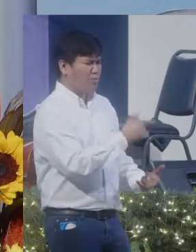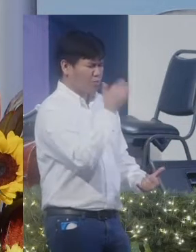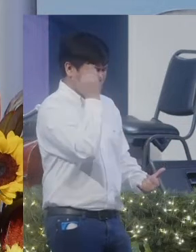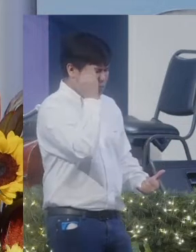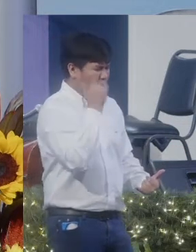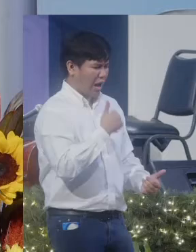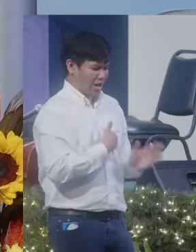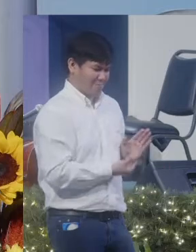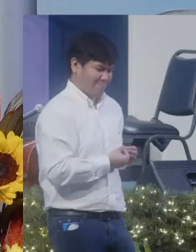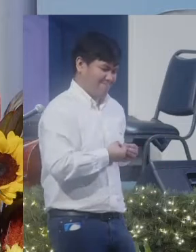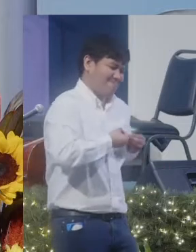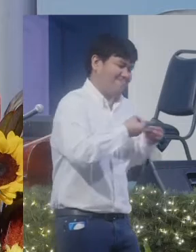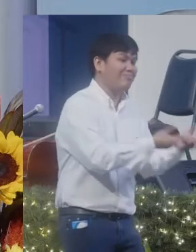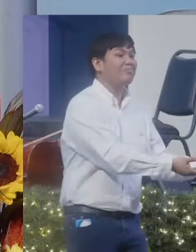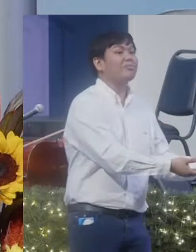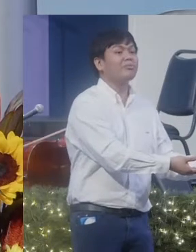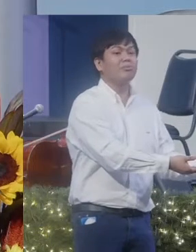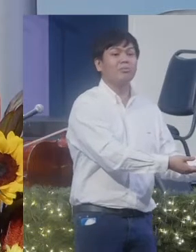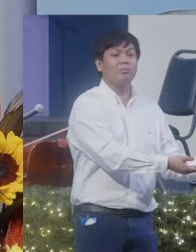So pagkatapos niyang